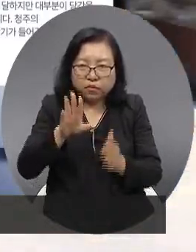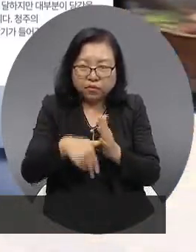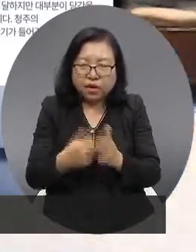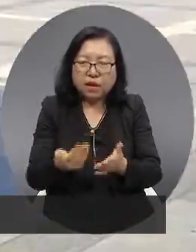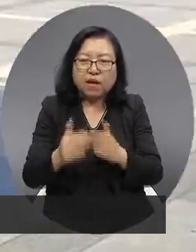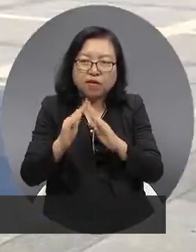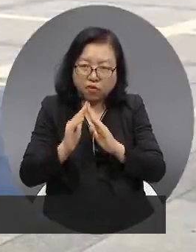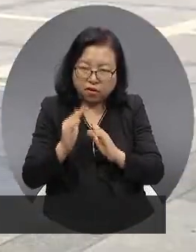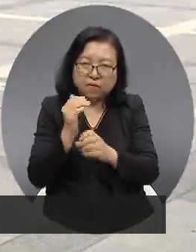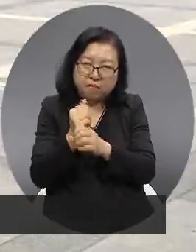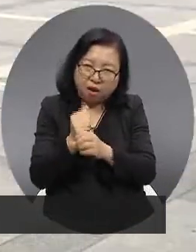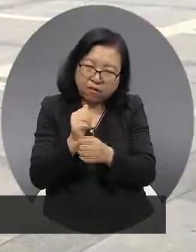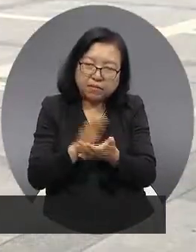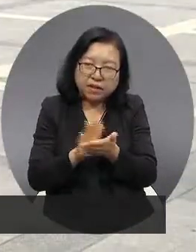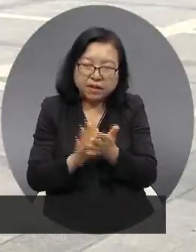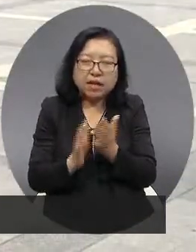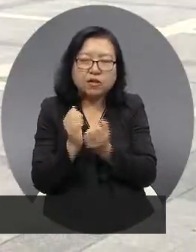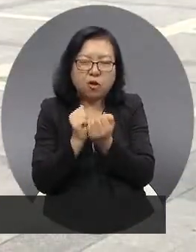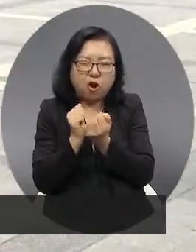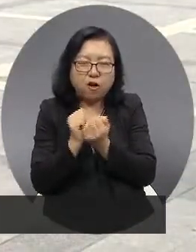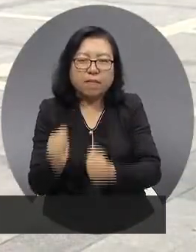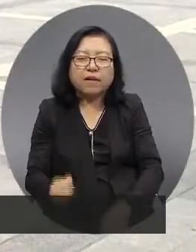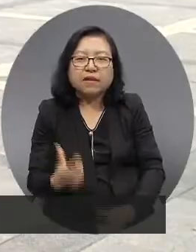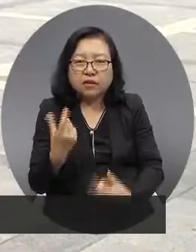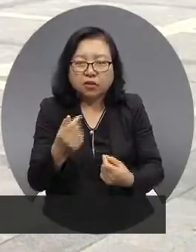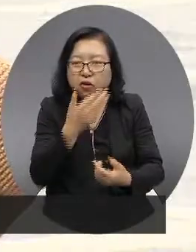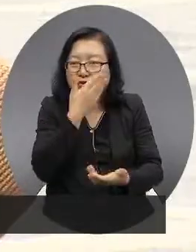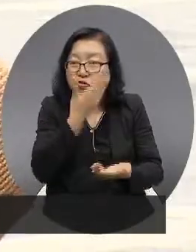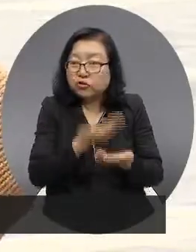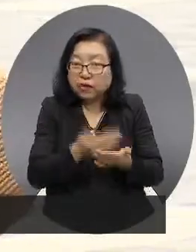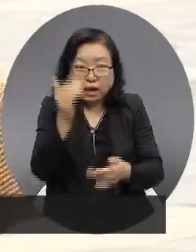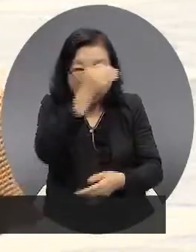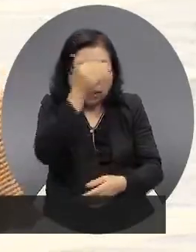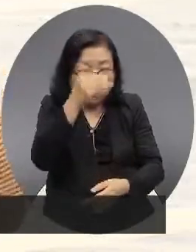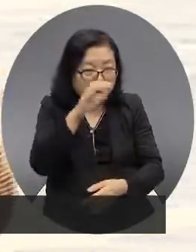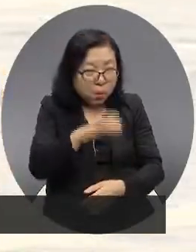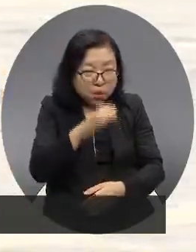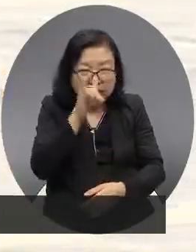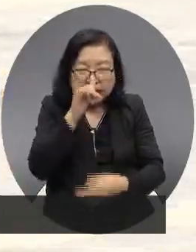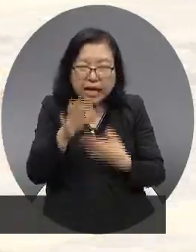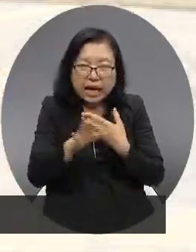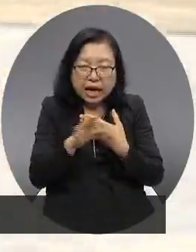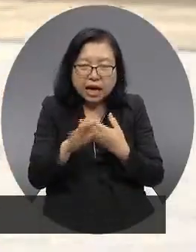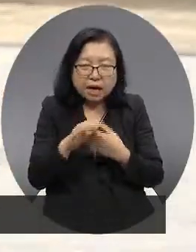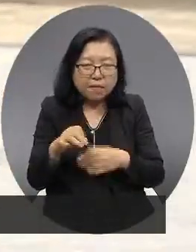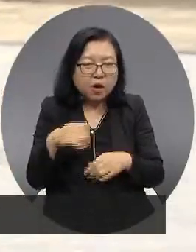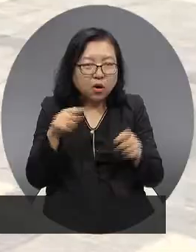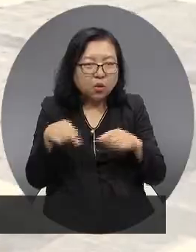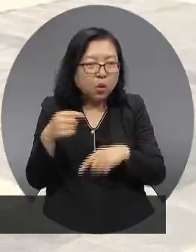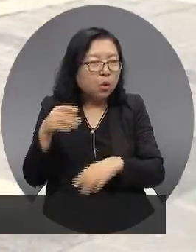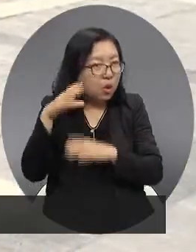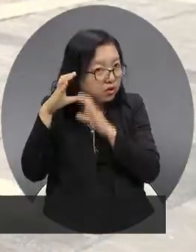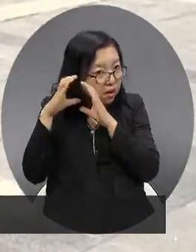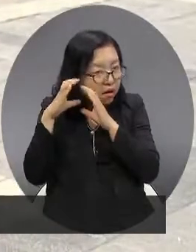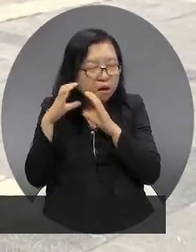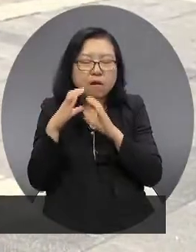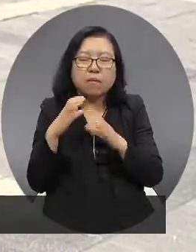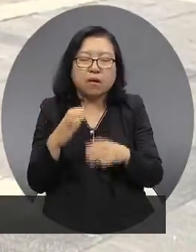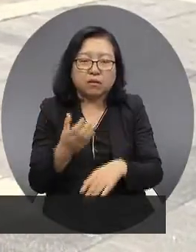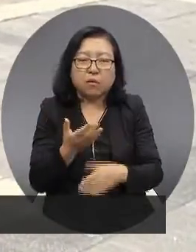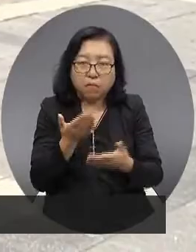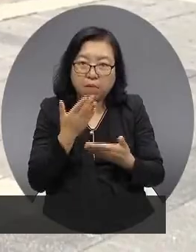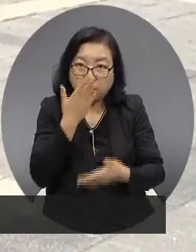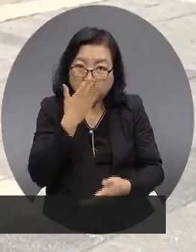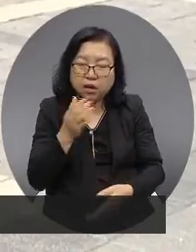만들어졌습니다. 이처럼 주요 관광지를 방문할 때마다 오디오 가이드 설명을 들을 수 있고 가상 화면을